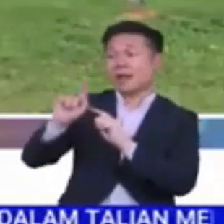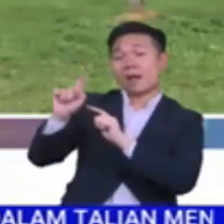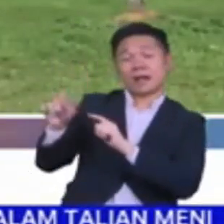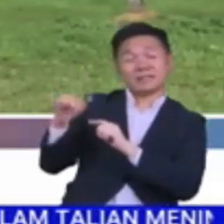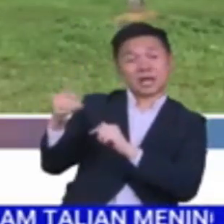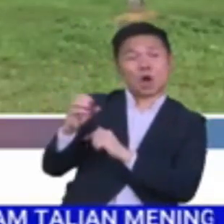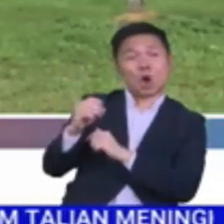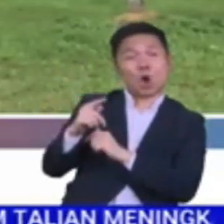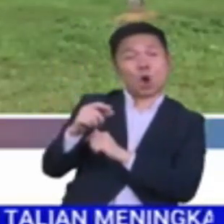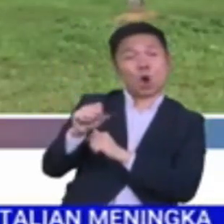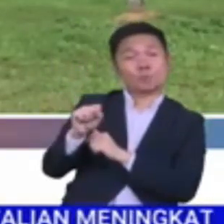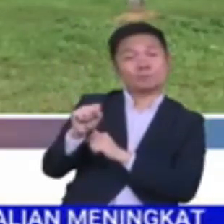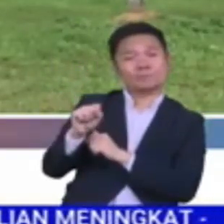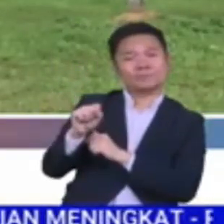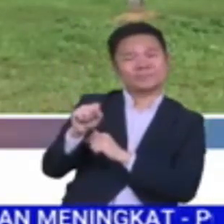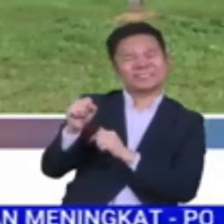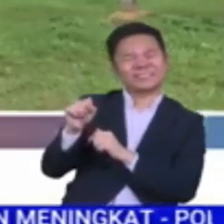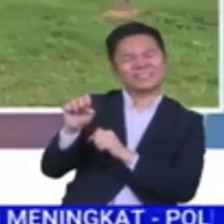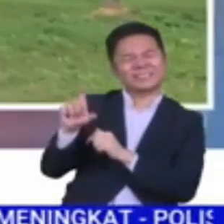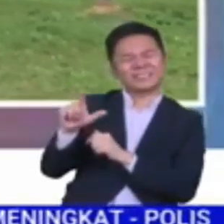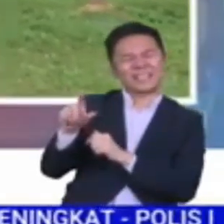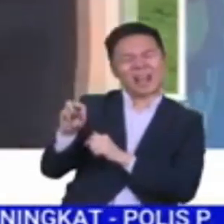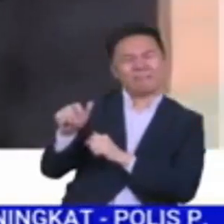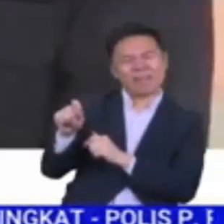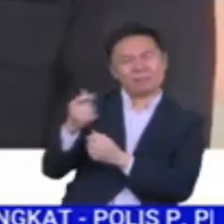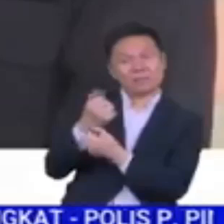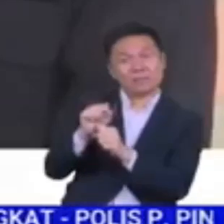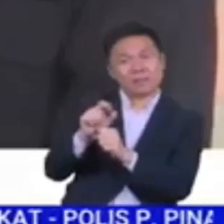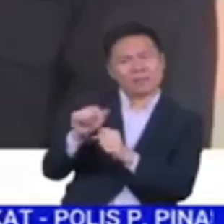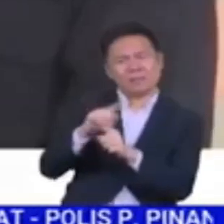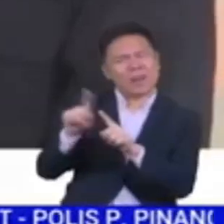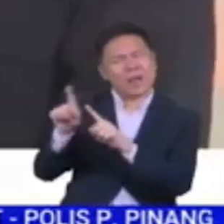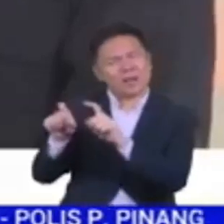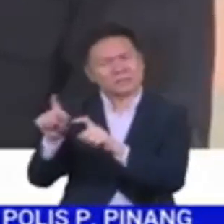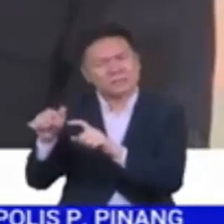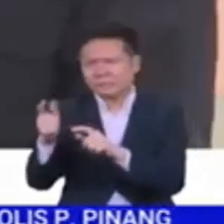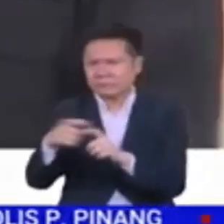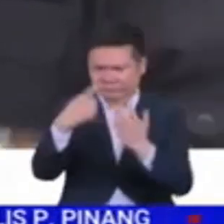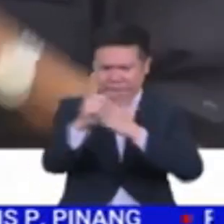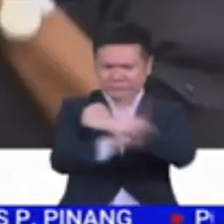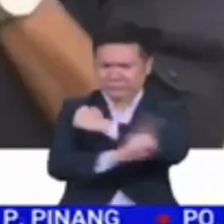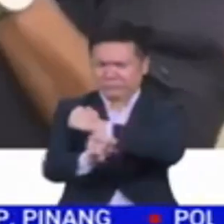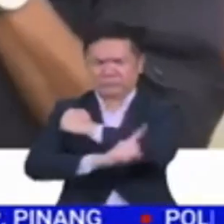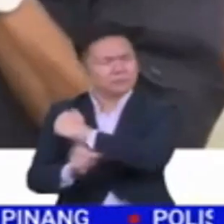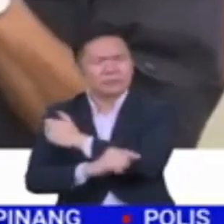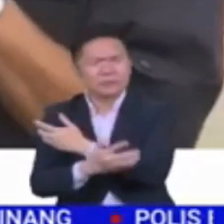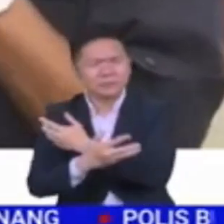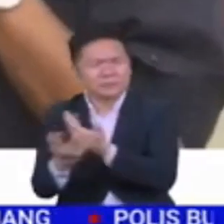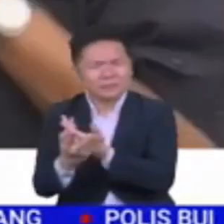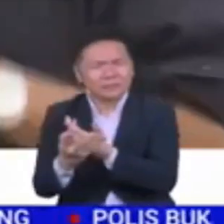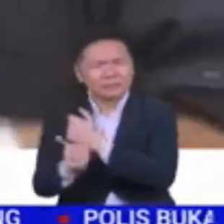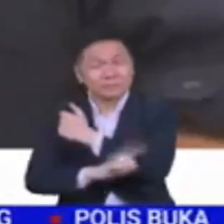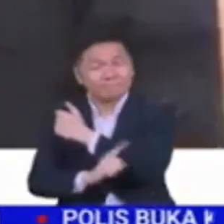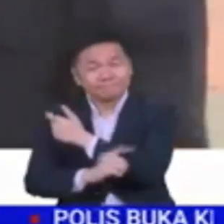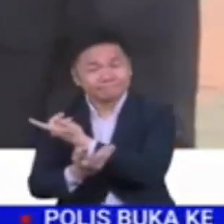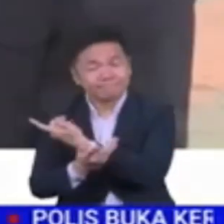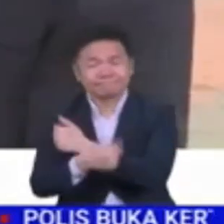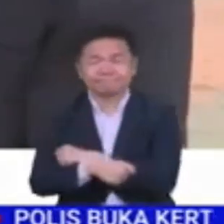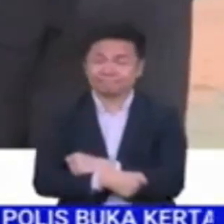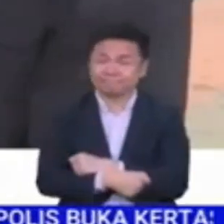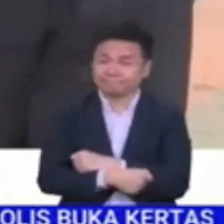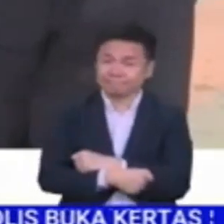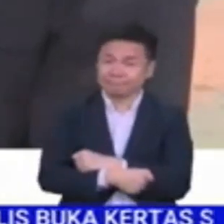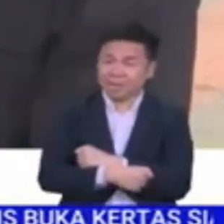lebih 5,000 saman telah dikeluarkan. Jadi apa antara kesalahan yang paling banyak dikesan menerusi saman yang dikeluarkan?